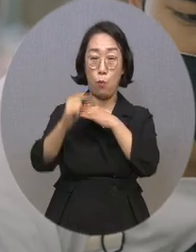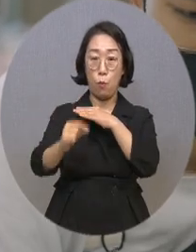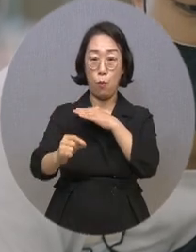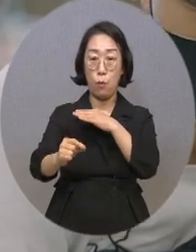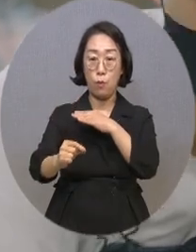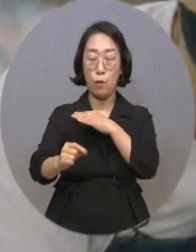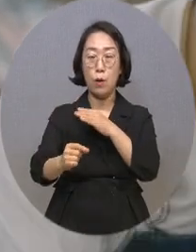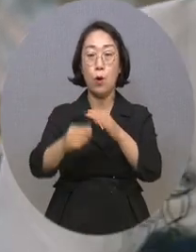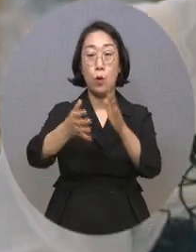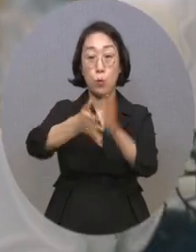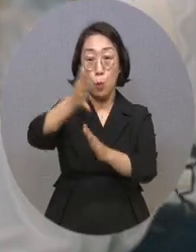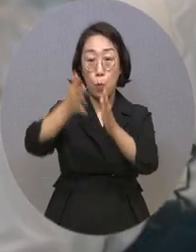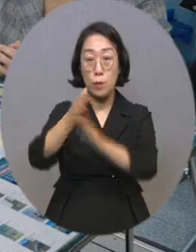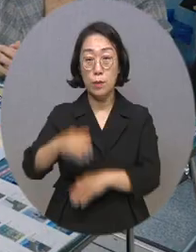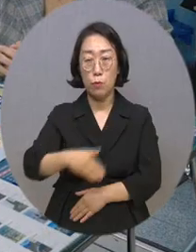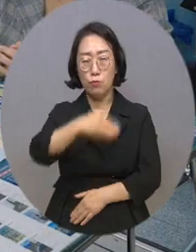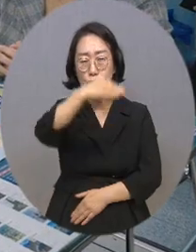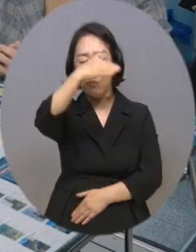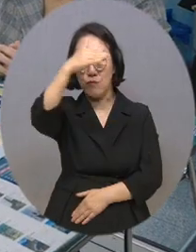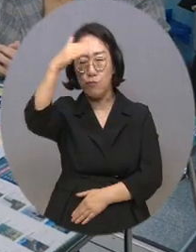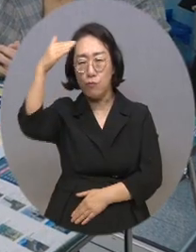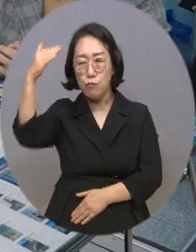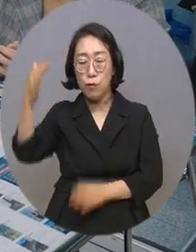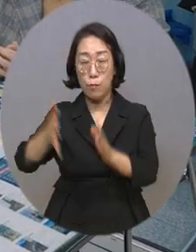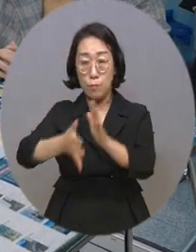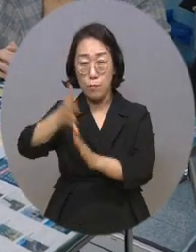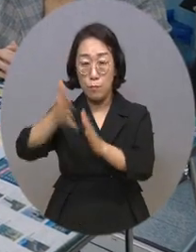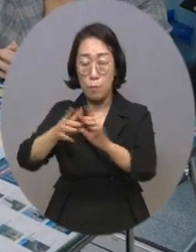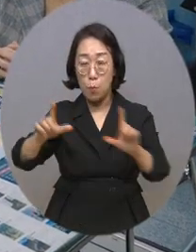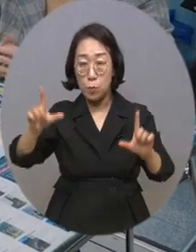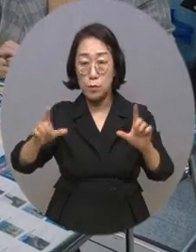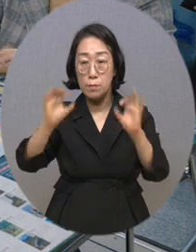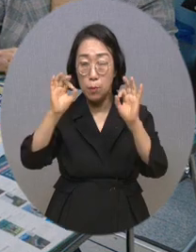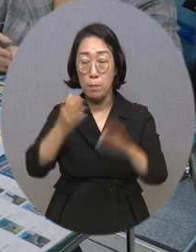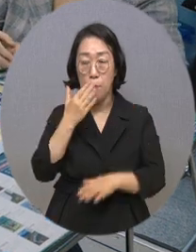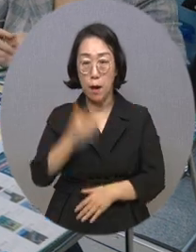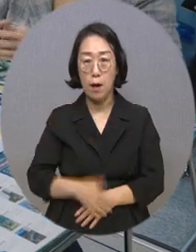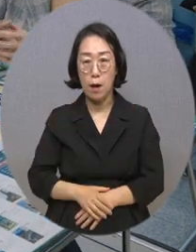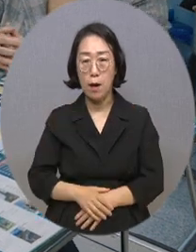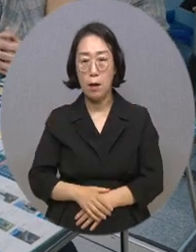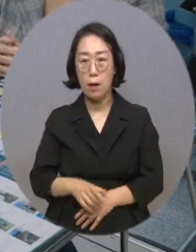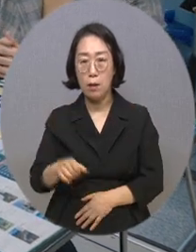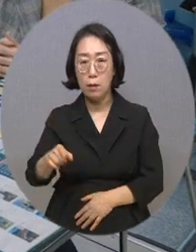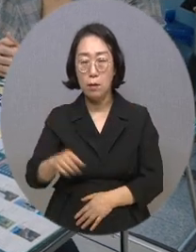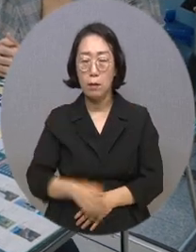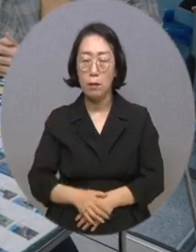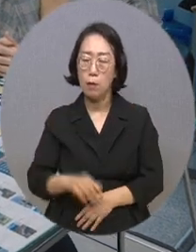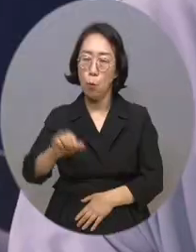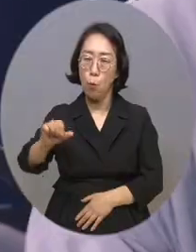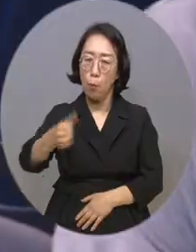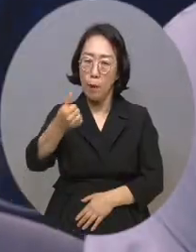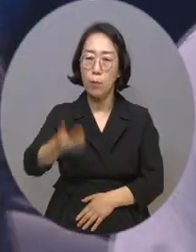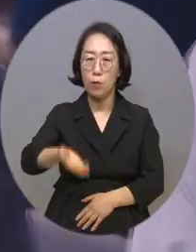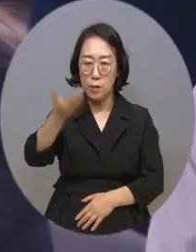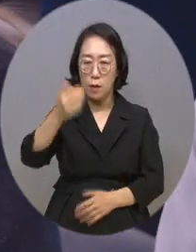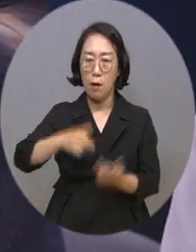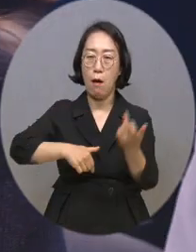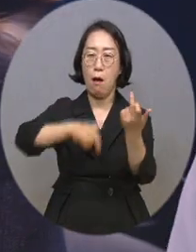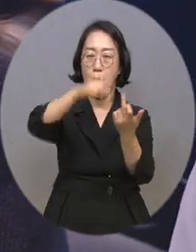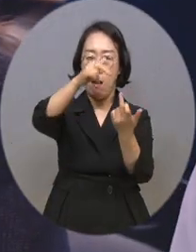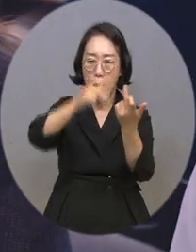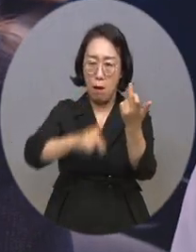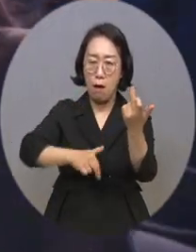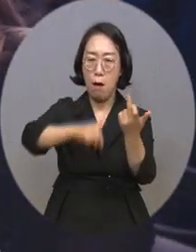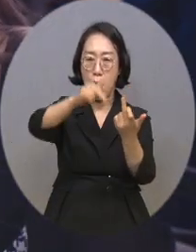도시와 망운산. 바다를 한 번에 볼 수 있거든요. 그래요? 제가 이 망운산 등산만 진짜 거의 거짓말 안 보태고 500번 넘게 갔을 거예요. 아...